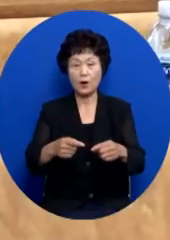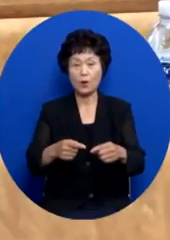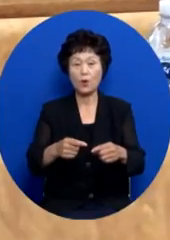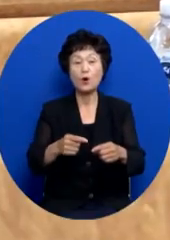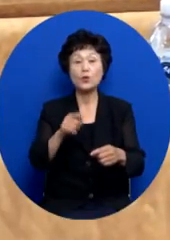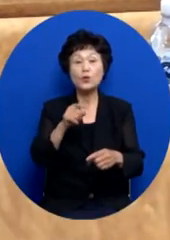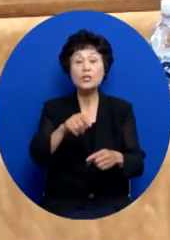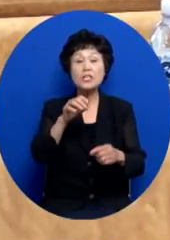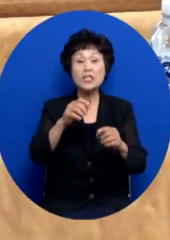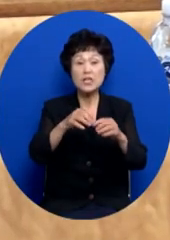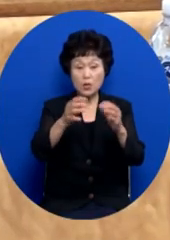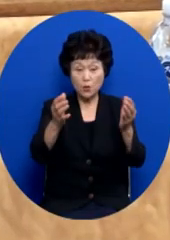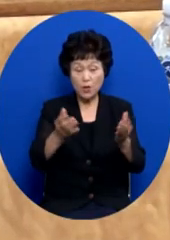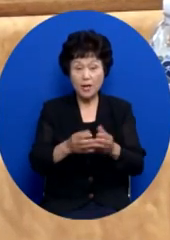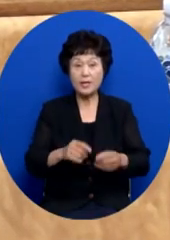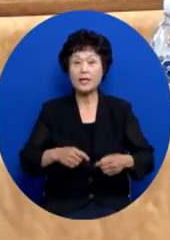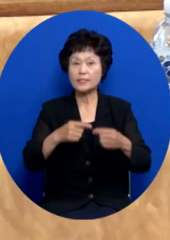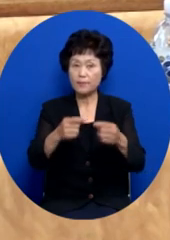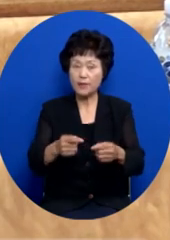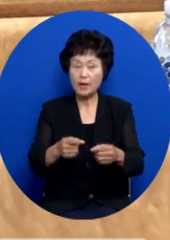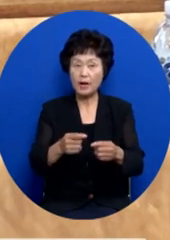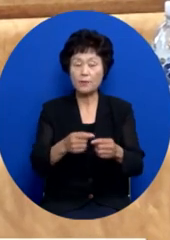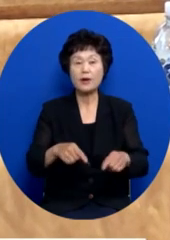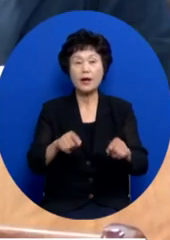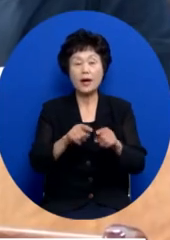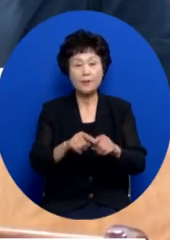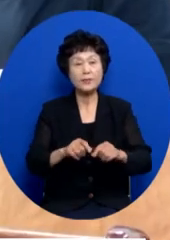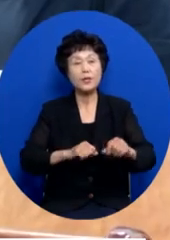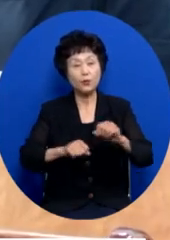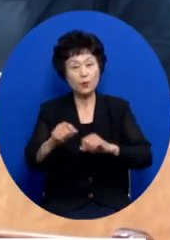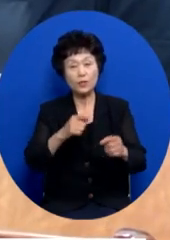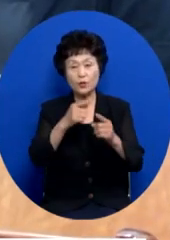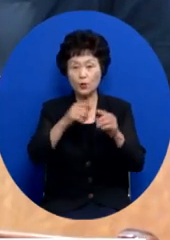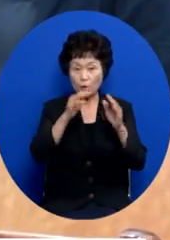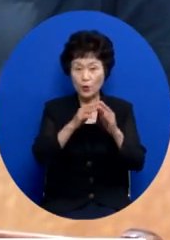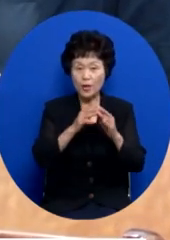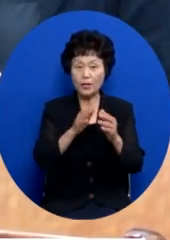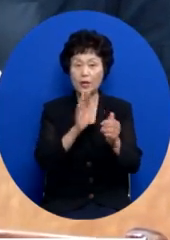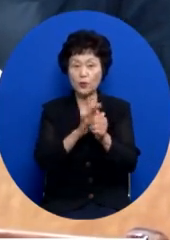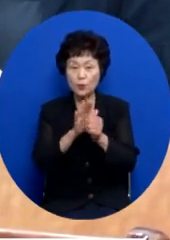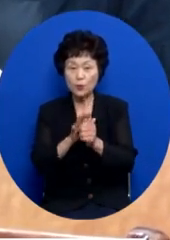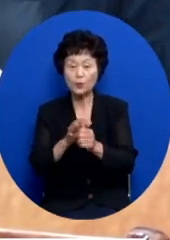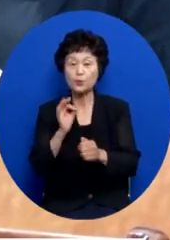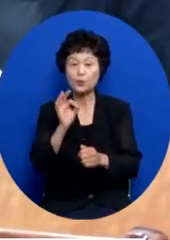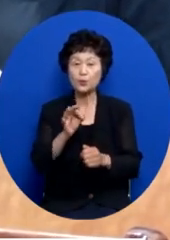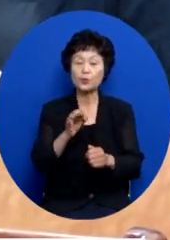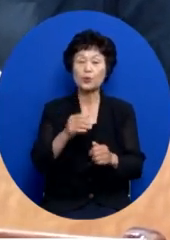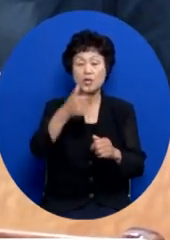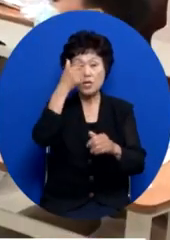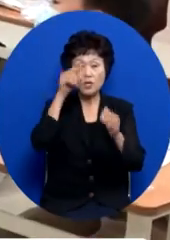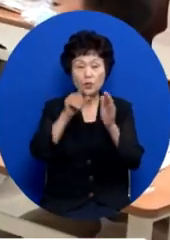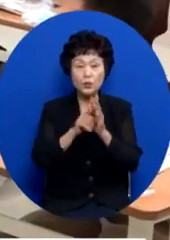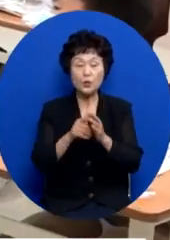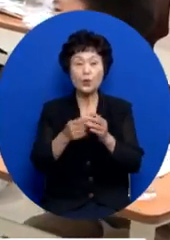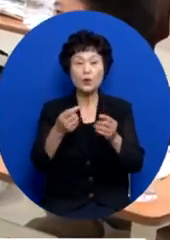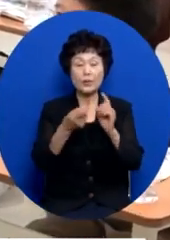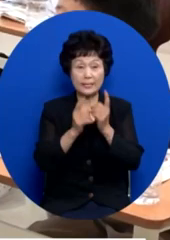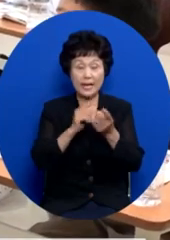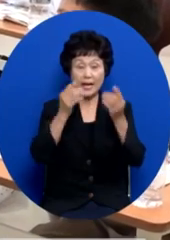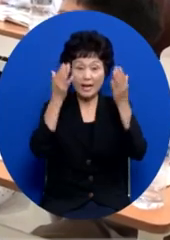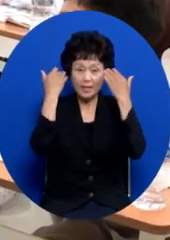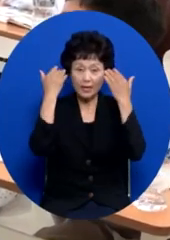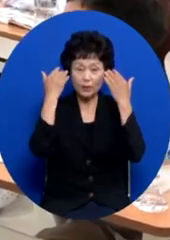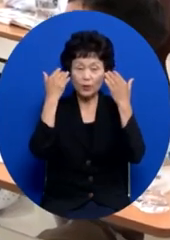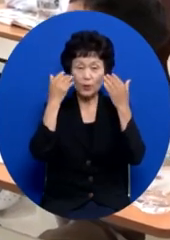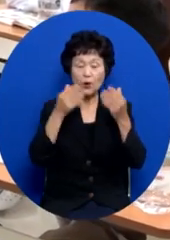가입하는 등 비자는 공유하며 동행을 결심한 교회에게 지원비 상환기간 설정 후 기독대한학교 설립 운영자금 각